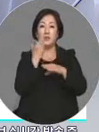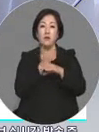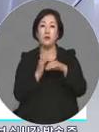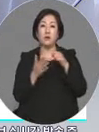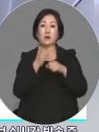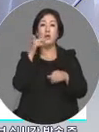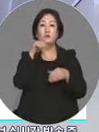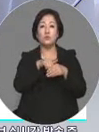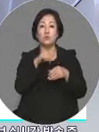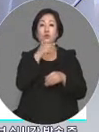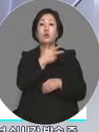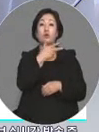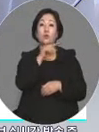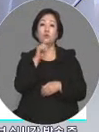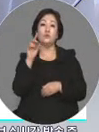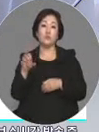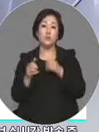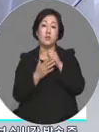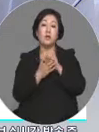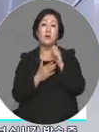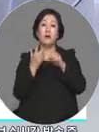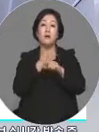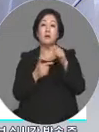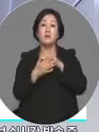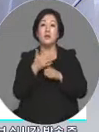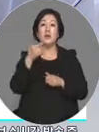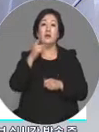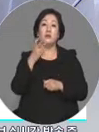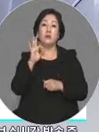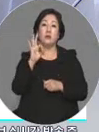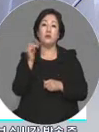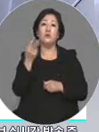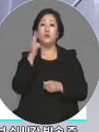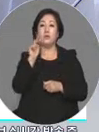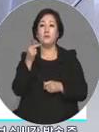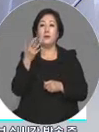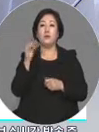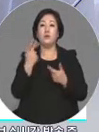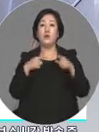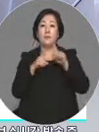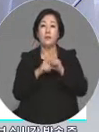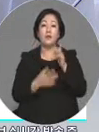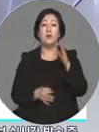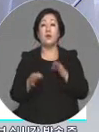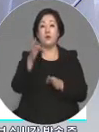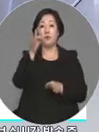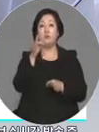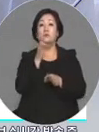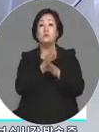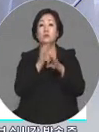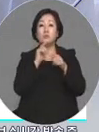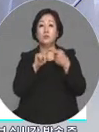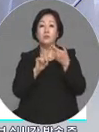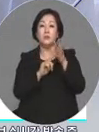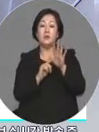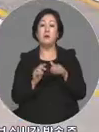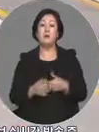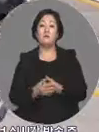지역 주유소 7곳 중한 곳꼴로 경유값이 휘발유 값을 넘어섰습니다. 김예은 기자입니다.